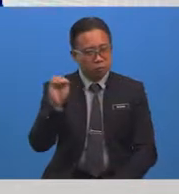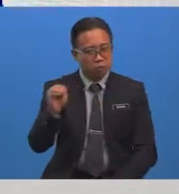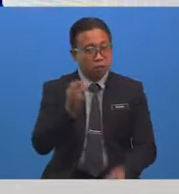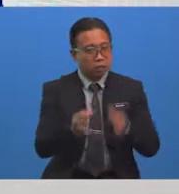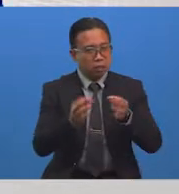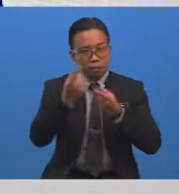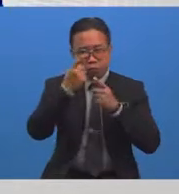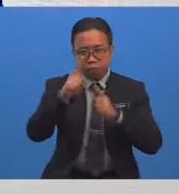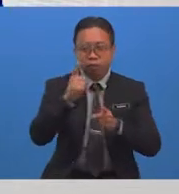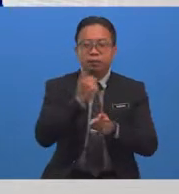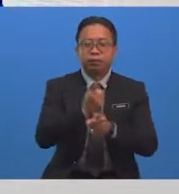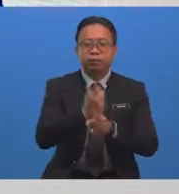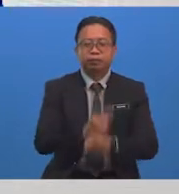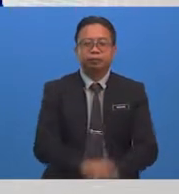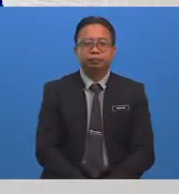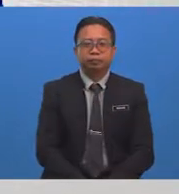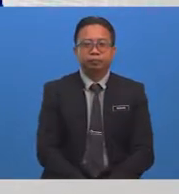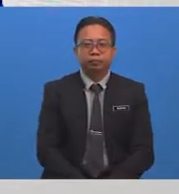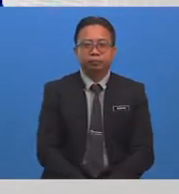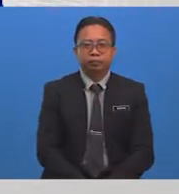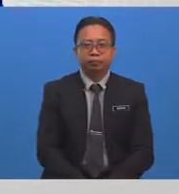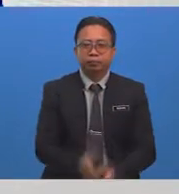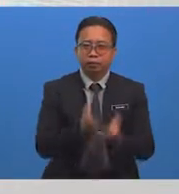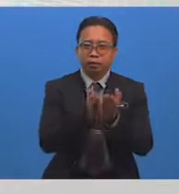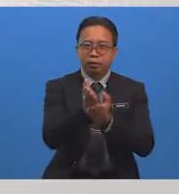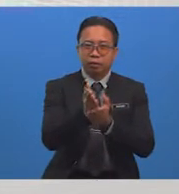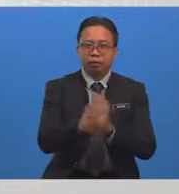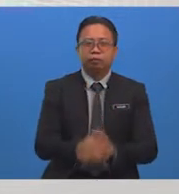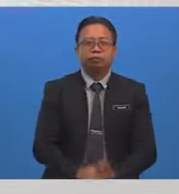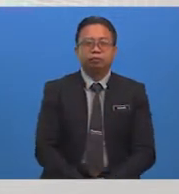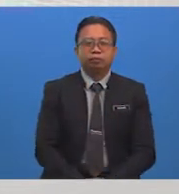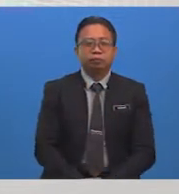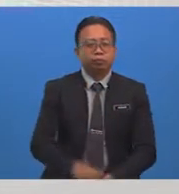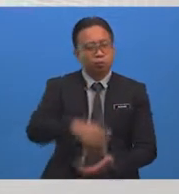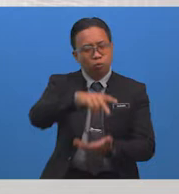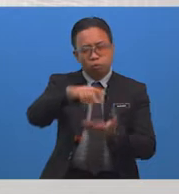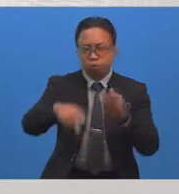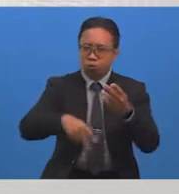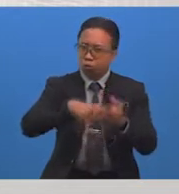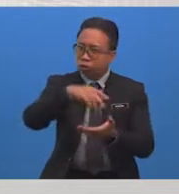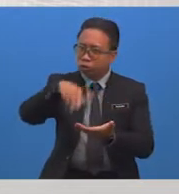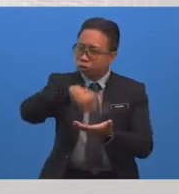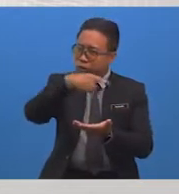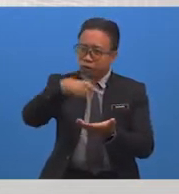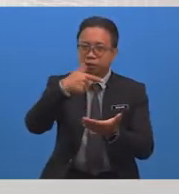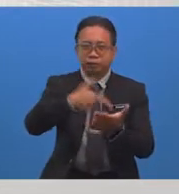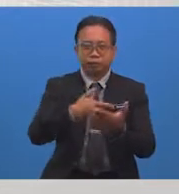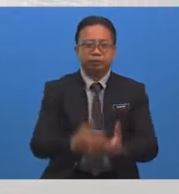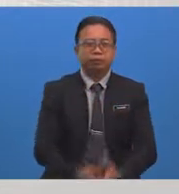jika jawabannya betul seterusnya roda kerajinan sila pusing